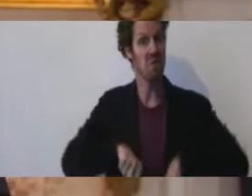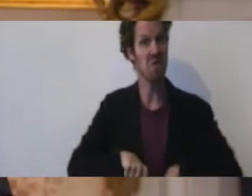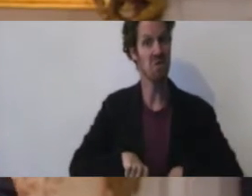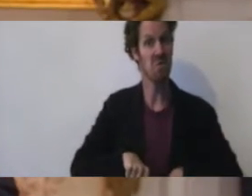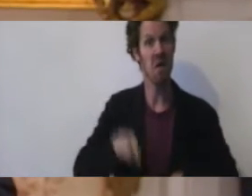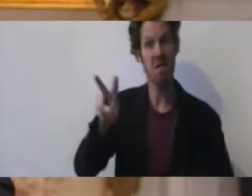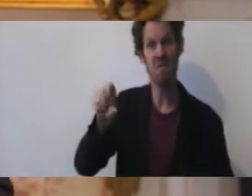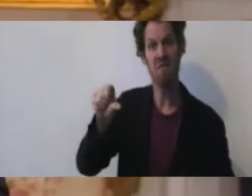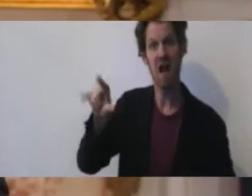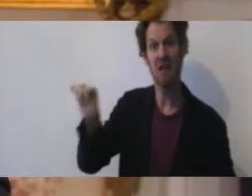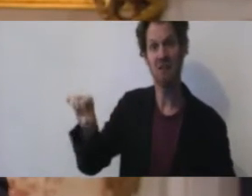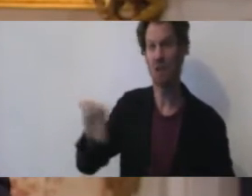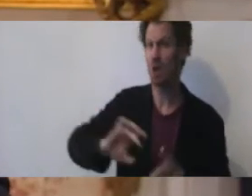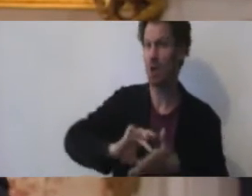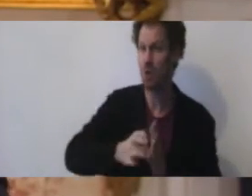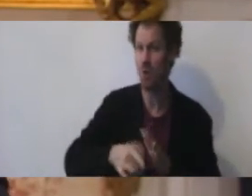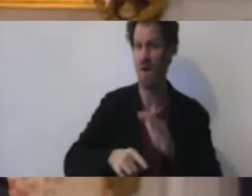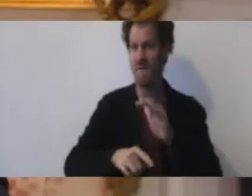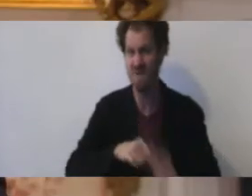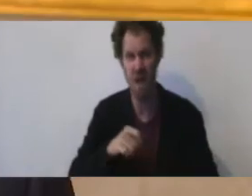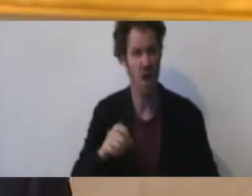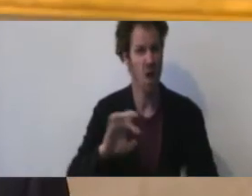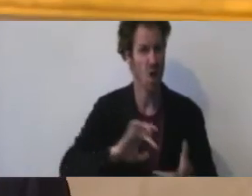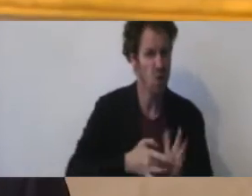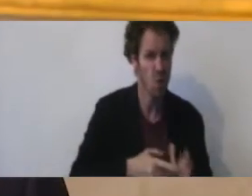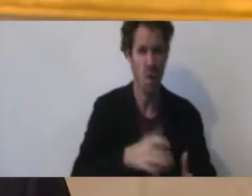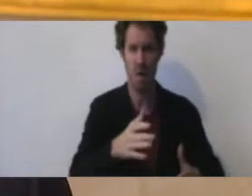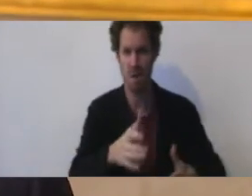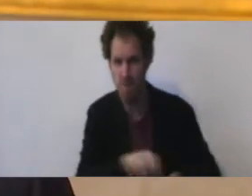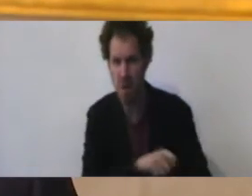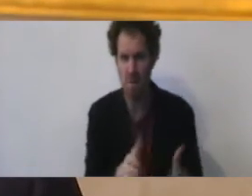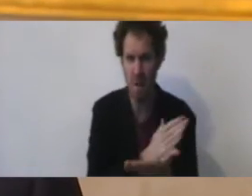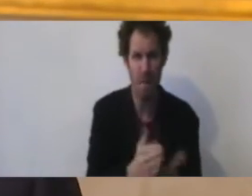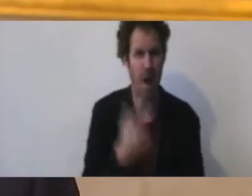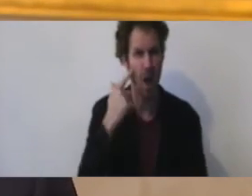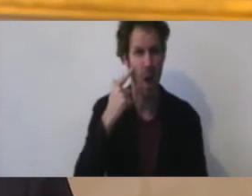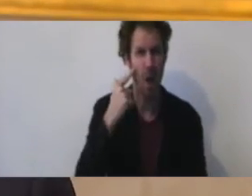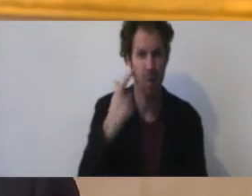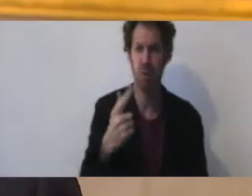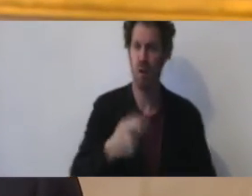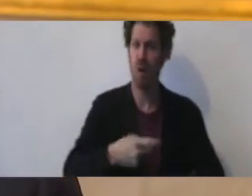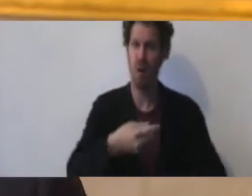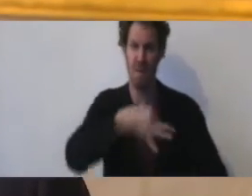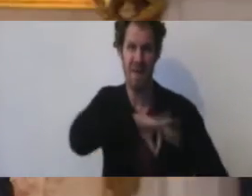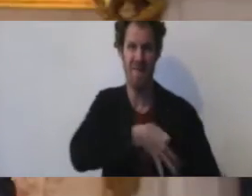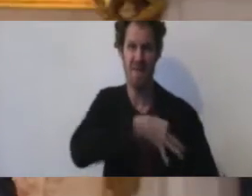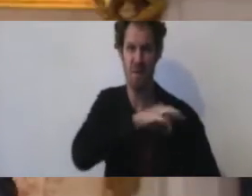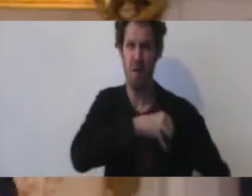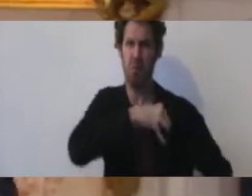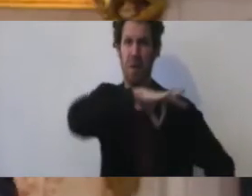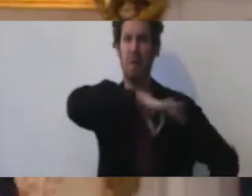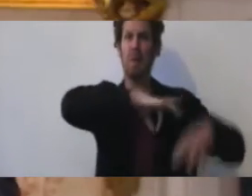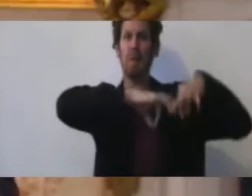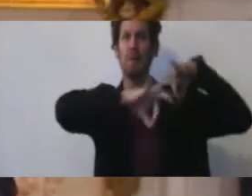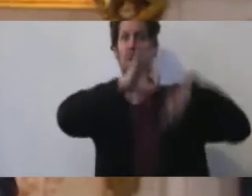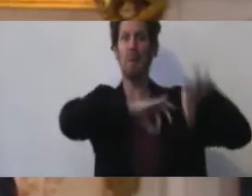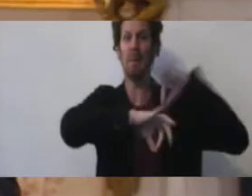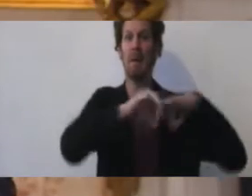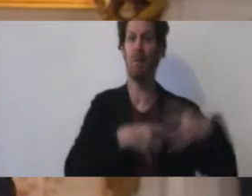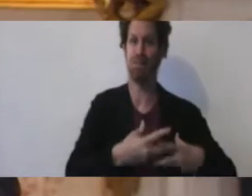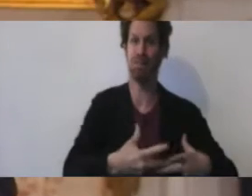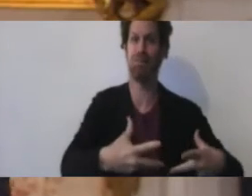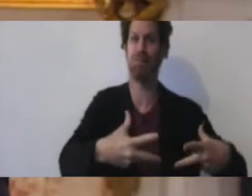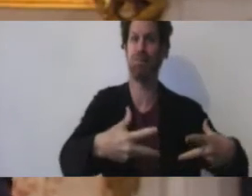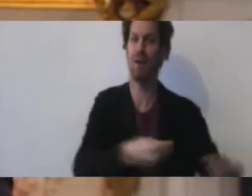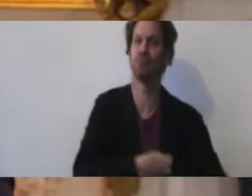c'est de tout faire tout entreprendre pour préparer la France de demain de tout donner pour notre pays je crois à